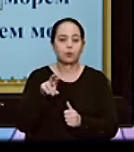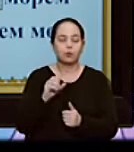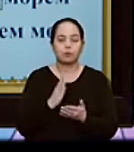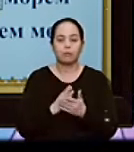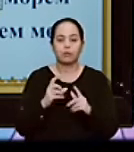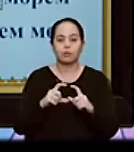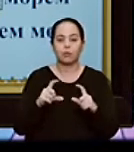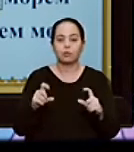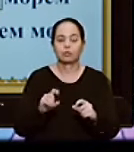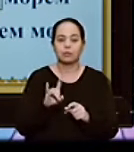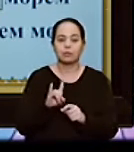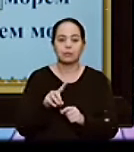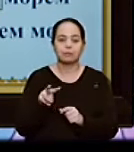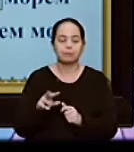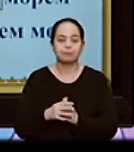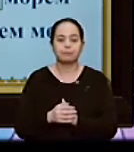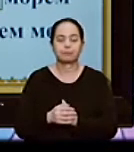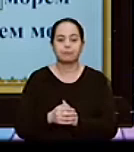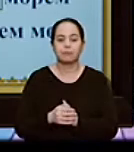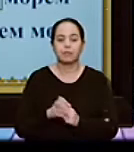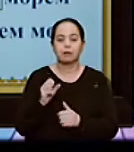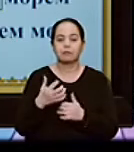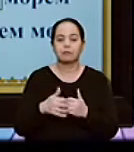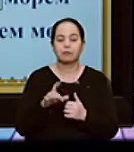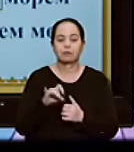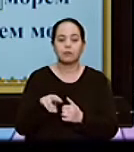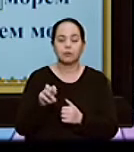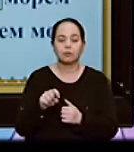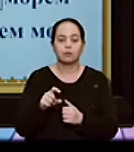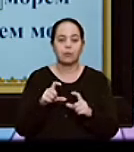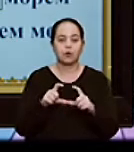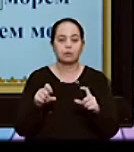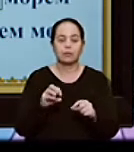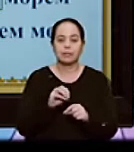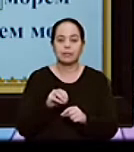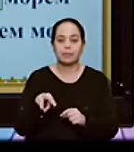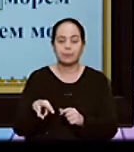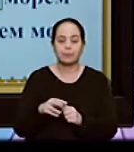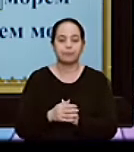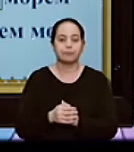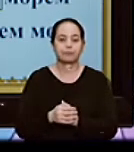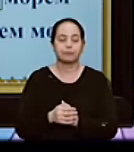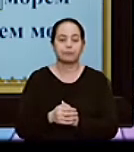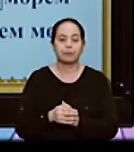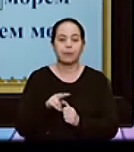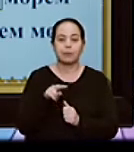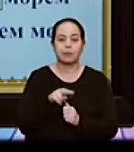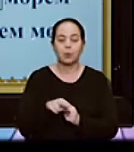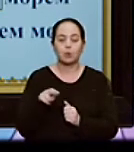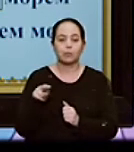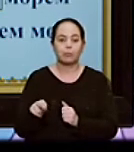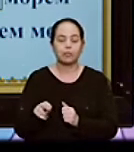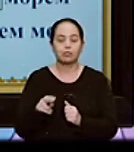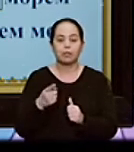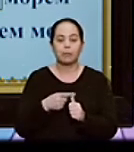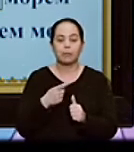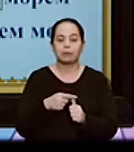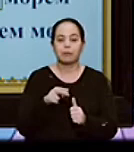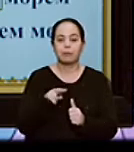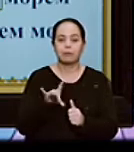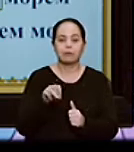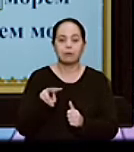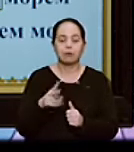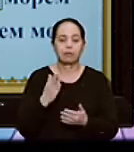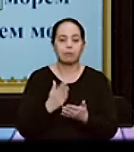окончание «им», а среднего рода – окончание «ем». В предложном падеже имена прилагательные